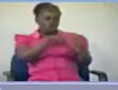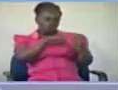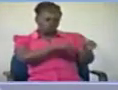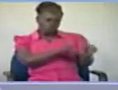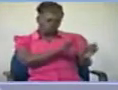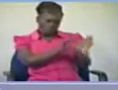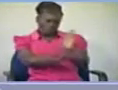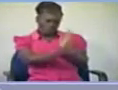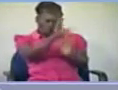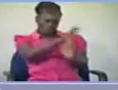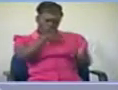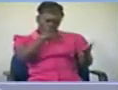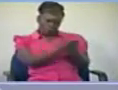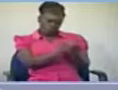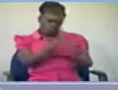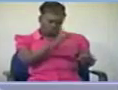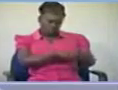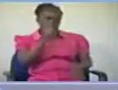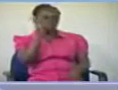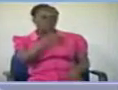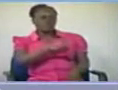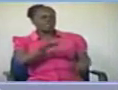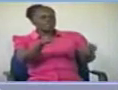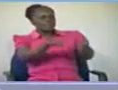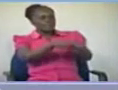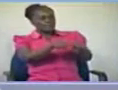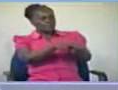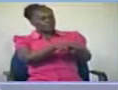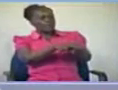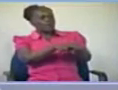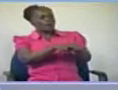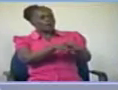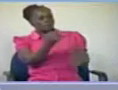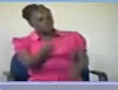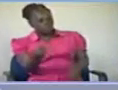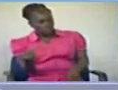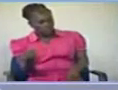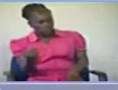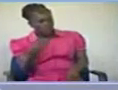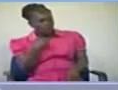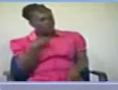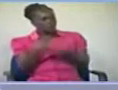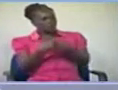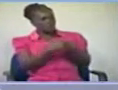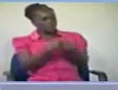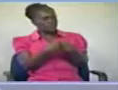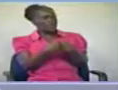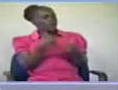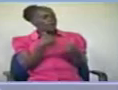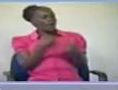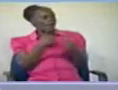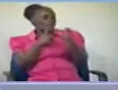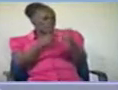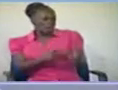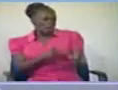mkondo mpaka wamalize. Na pia tunagundua kwamba hao watoto ambao wako na changamoto wako na zile